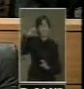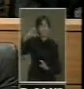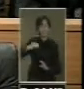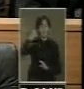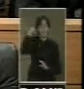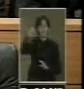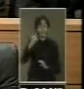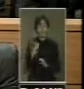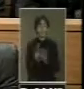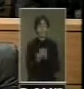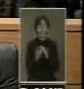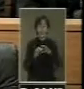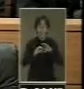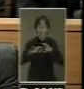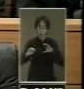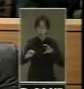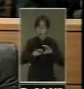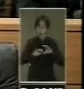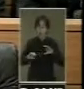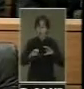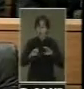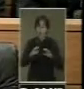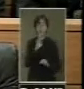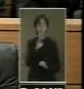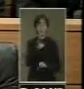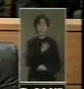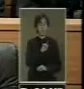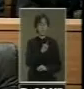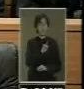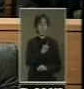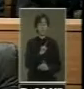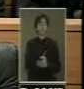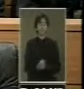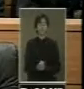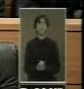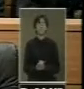เวลาโอนเข้าไปนั้นโอนผ่านบริษัทครับ